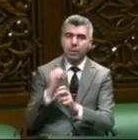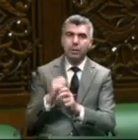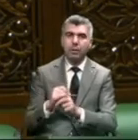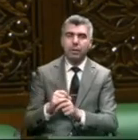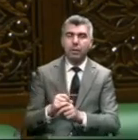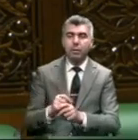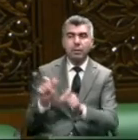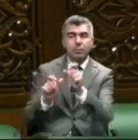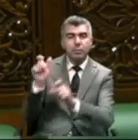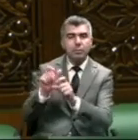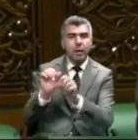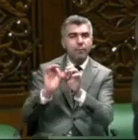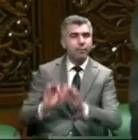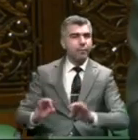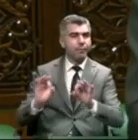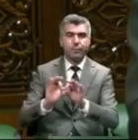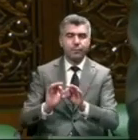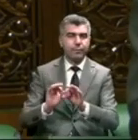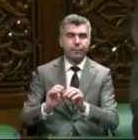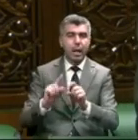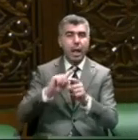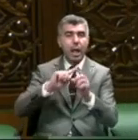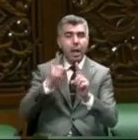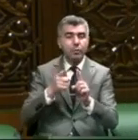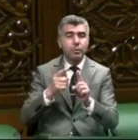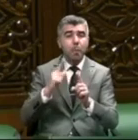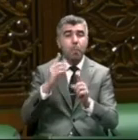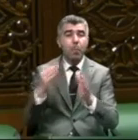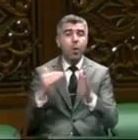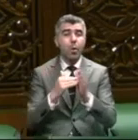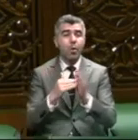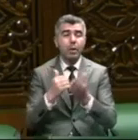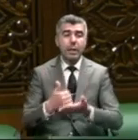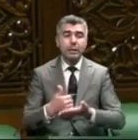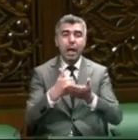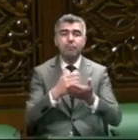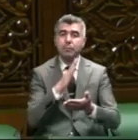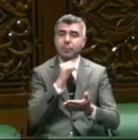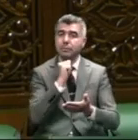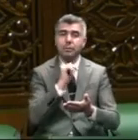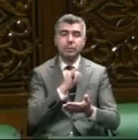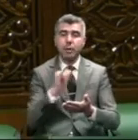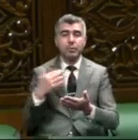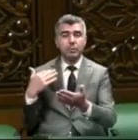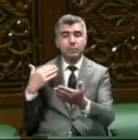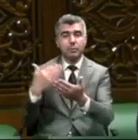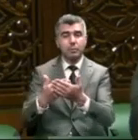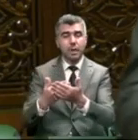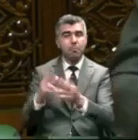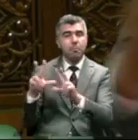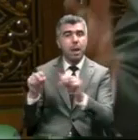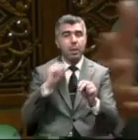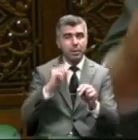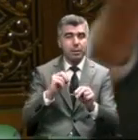تحظى هذه القاعده العريضه التي تقرب من مليون نسمه من اي دعم رغم توالي الازمات مثل باقي القطاعات